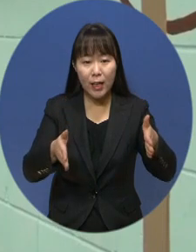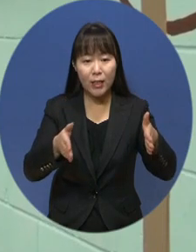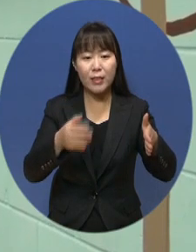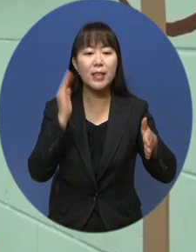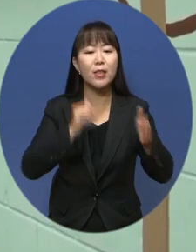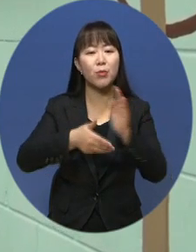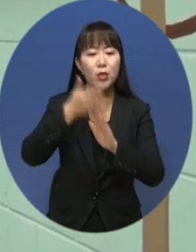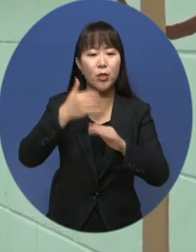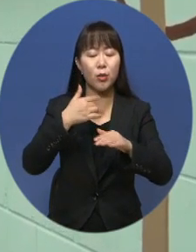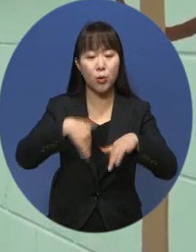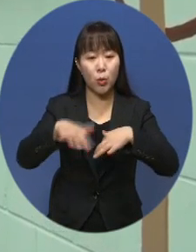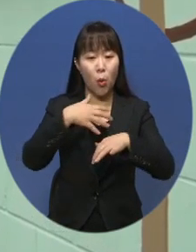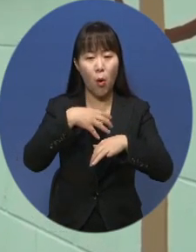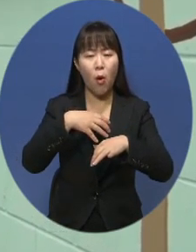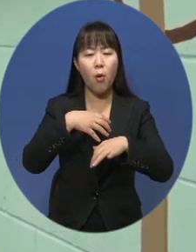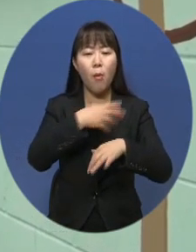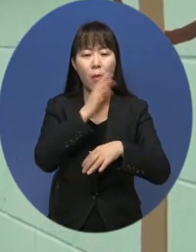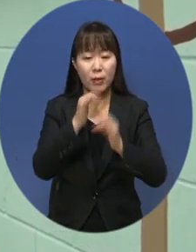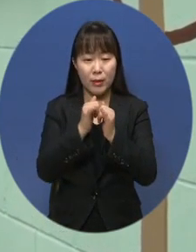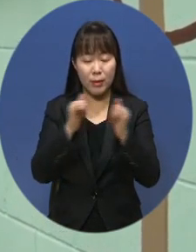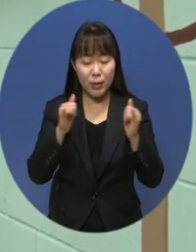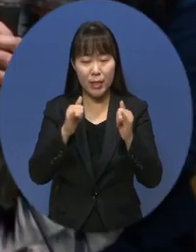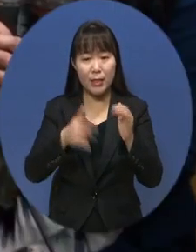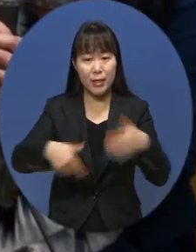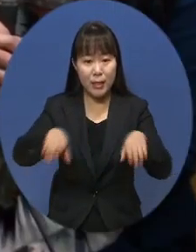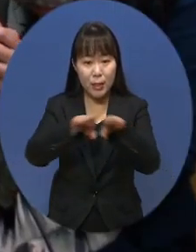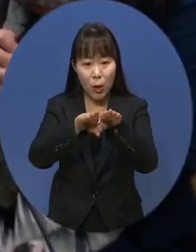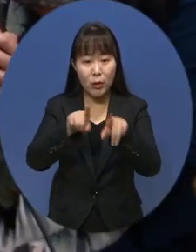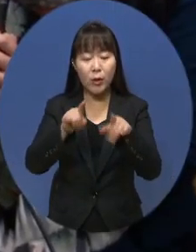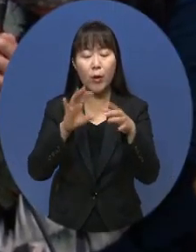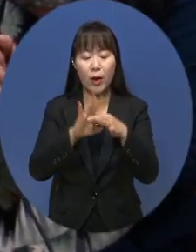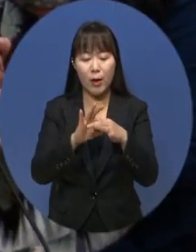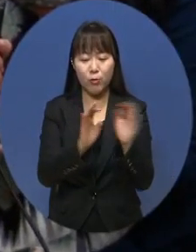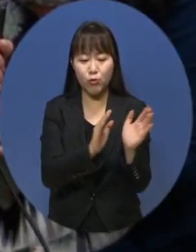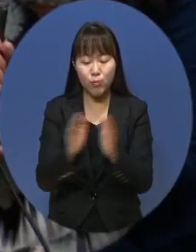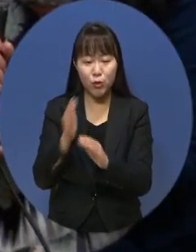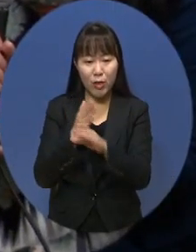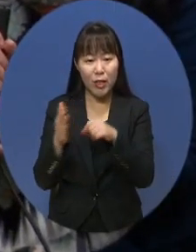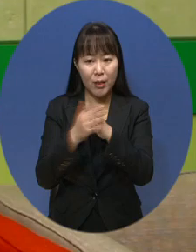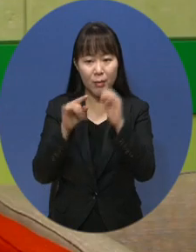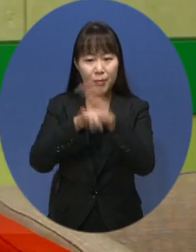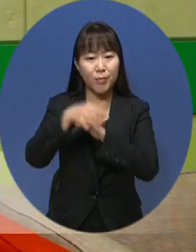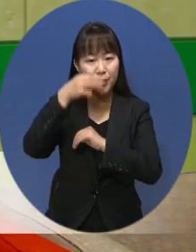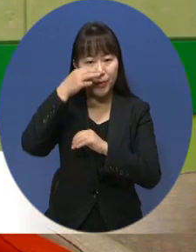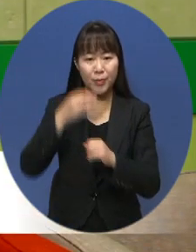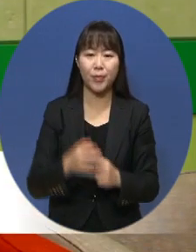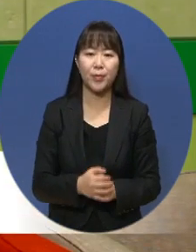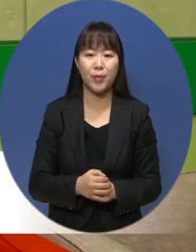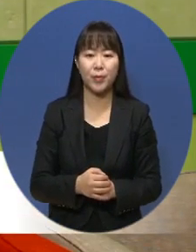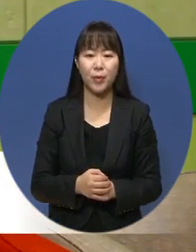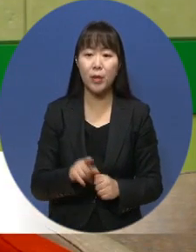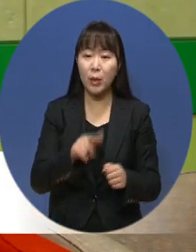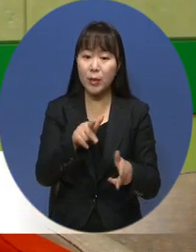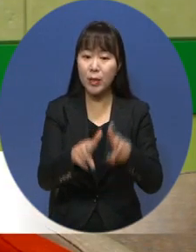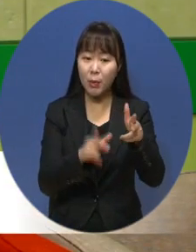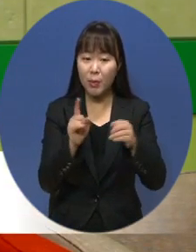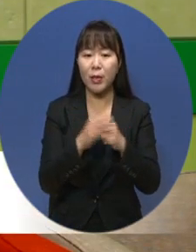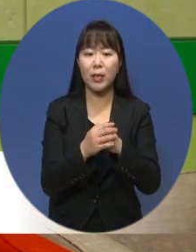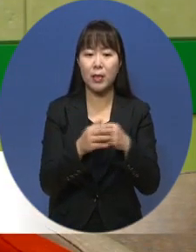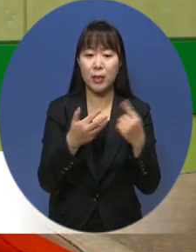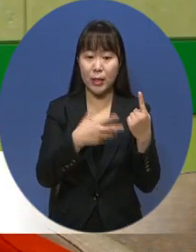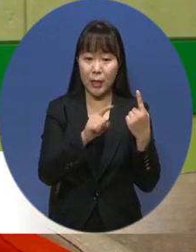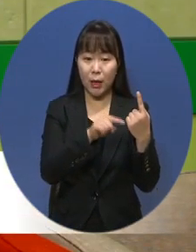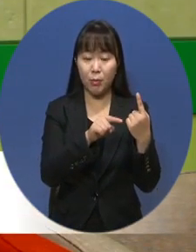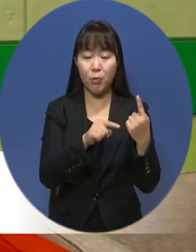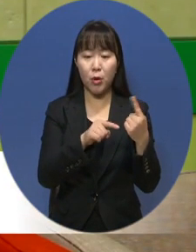시설 희망회복지원센터가 준비를 하고 있어 그 현장을 찾았습니다. 이 사업은 1차